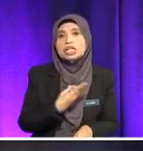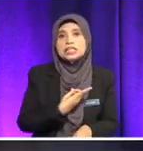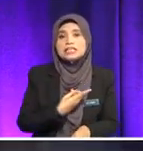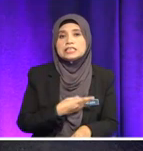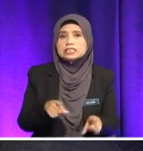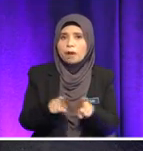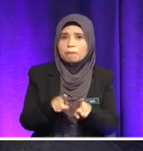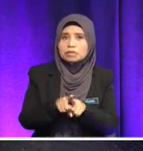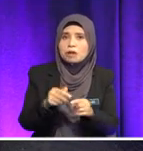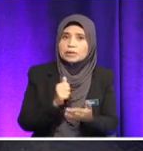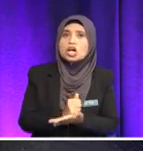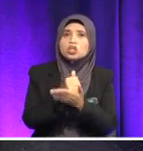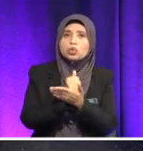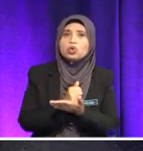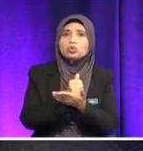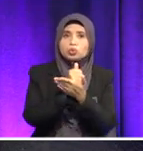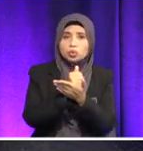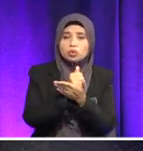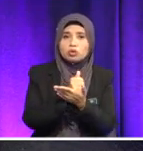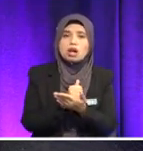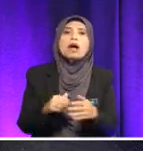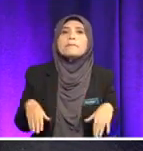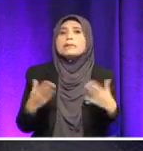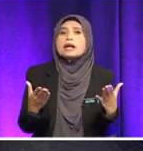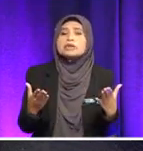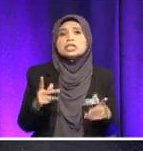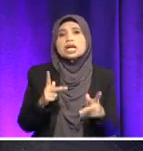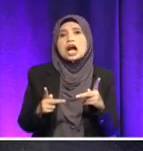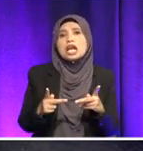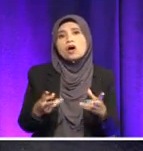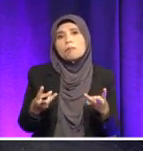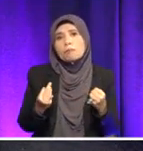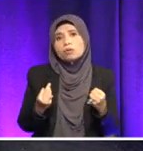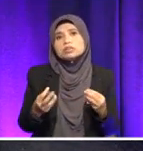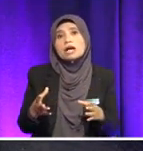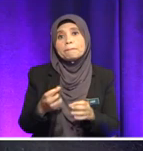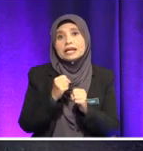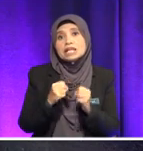Bagaimana kalau murid-murid yang lainnya dapat lebih latihan pengukuhan macam